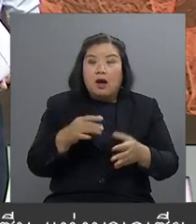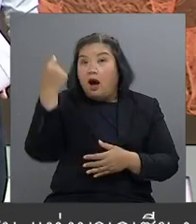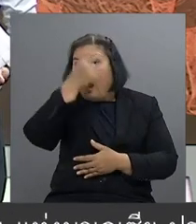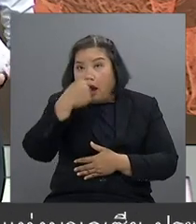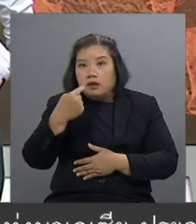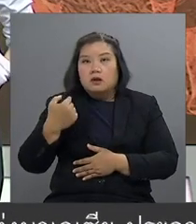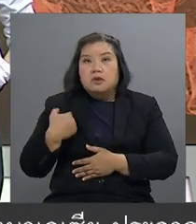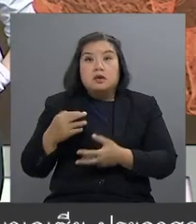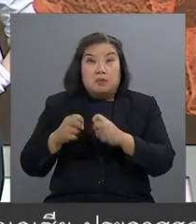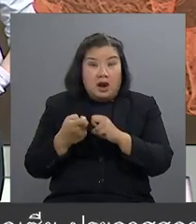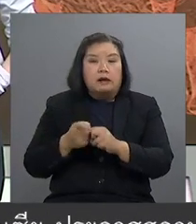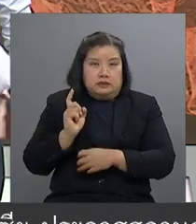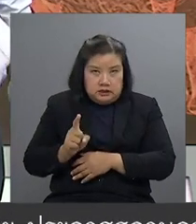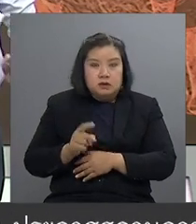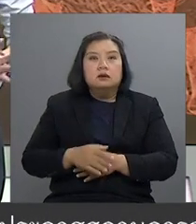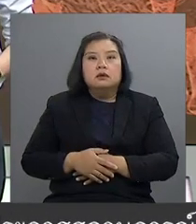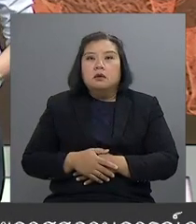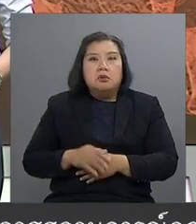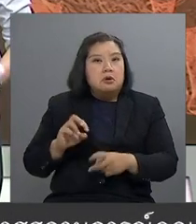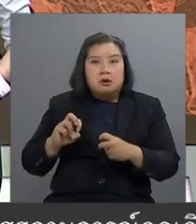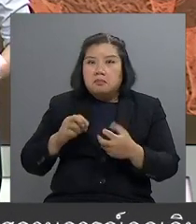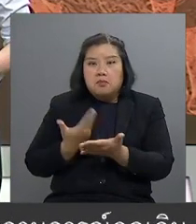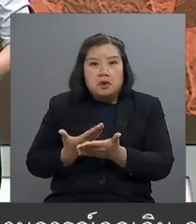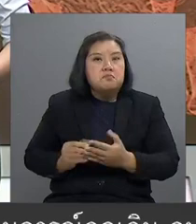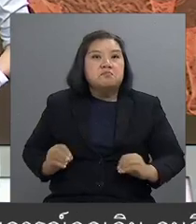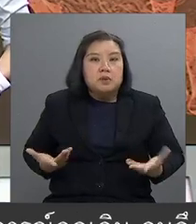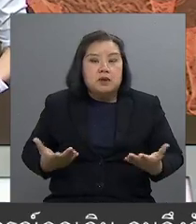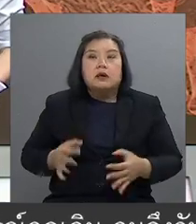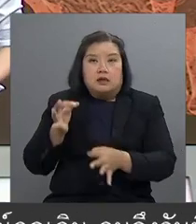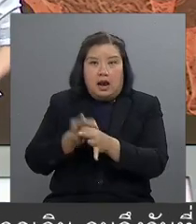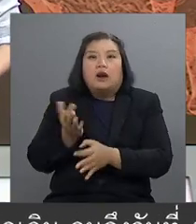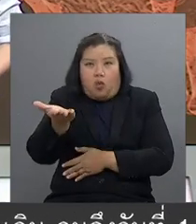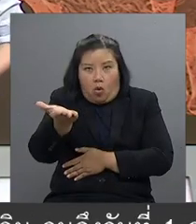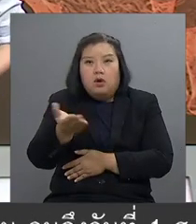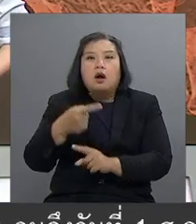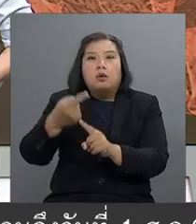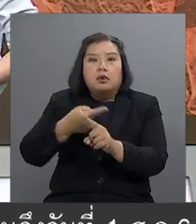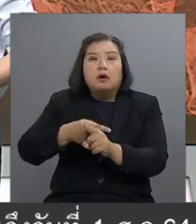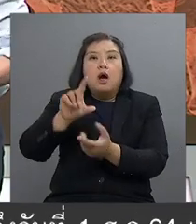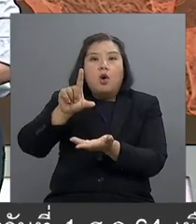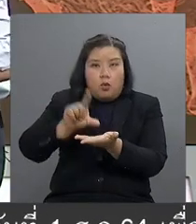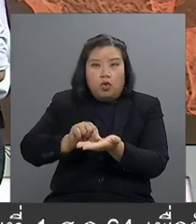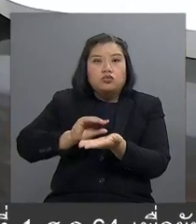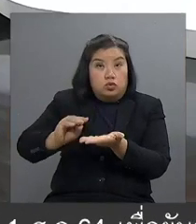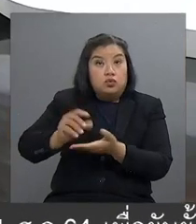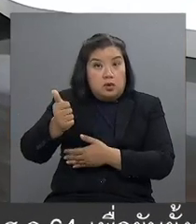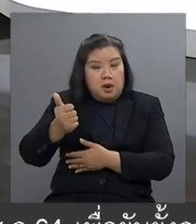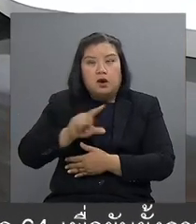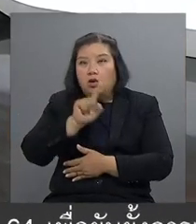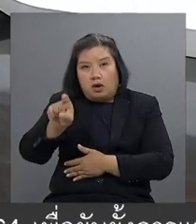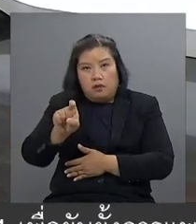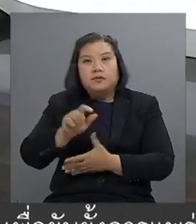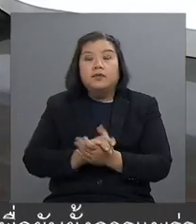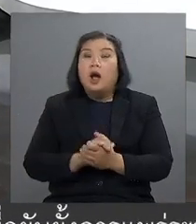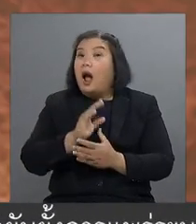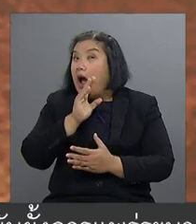จริงๆคงต้องรีบติดต่อสถาบันการเงินจัดการปรับลดให้จ่ายได้ตามที่ไหวนะคะคนนั้นวิชาคนที่ราชตาถ้าไม่ทำ